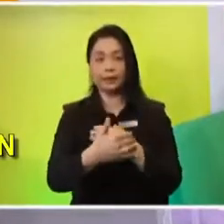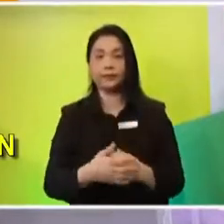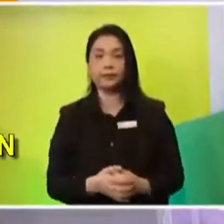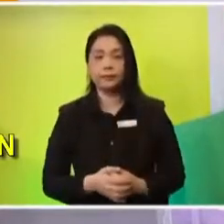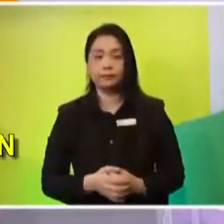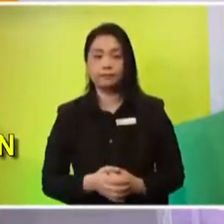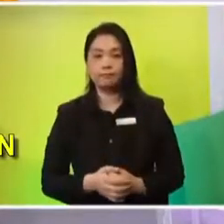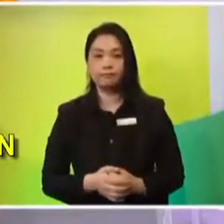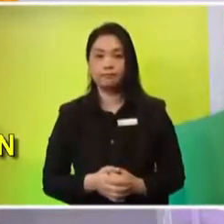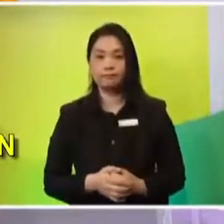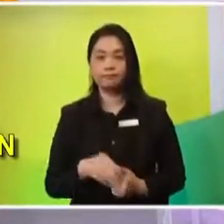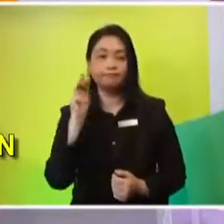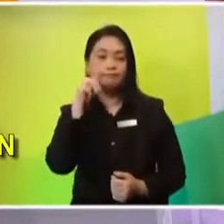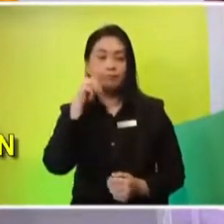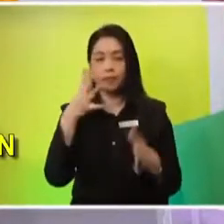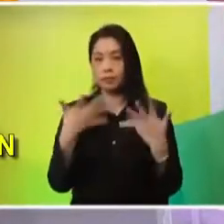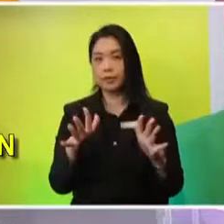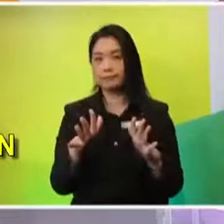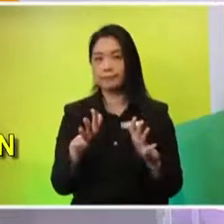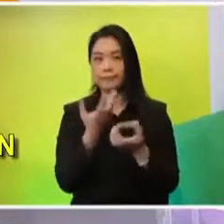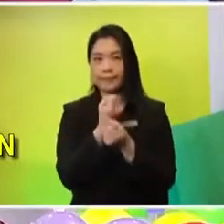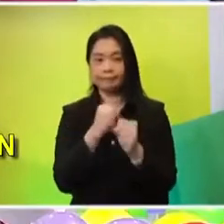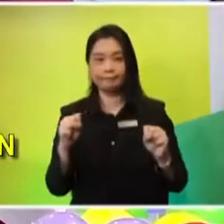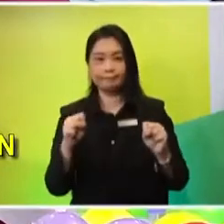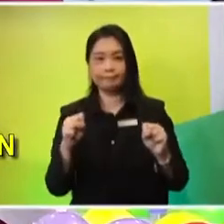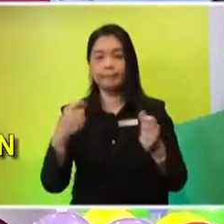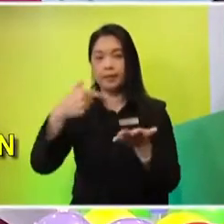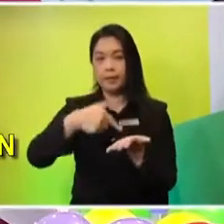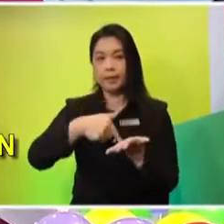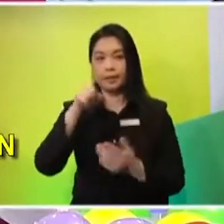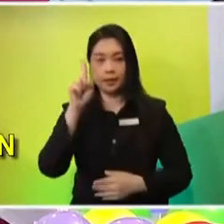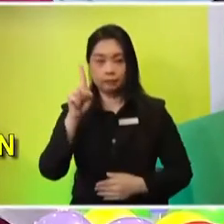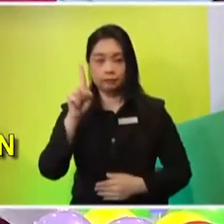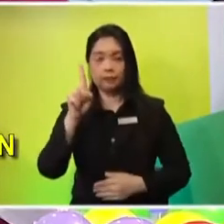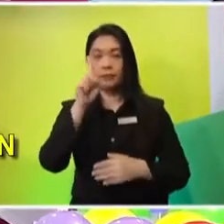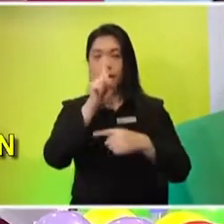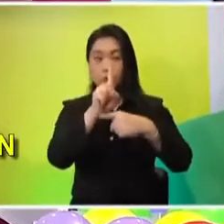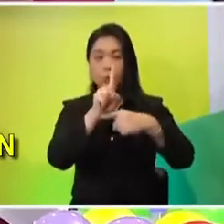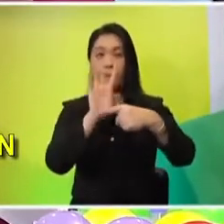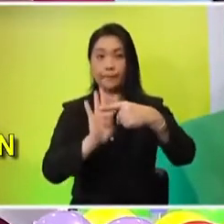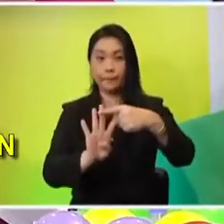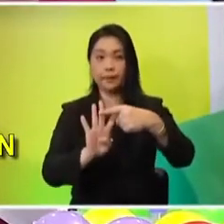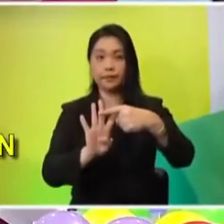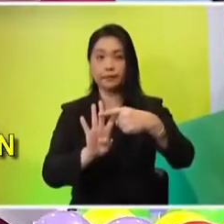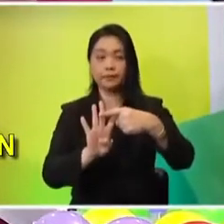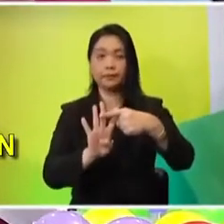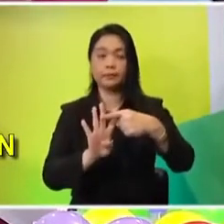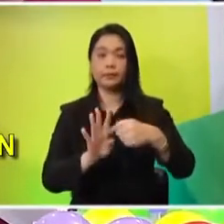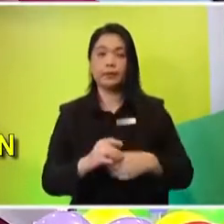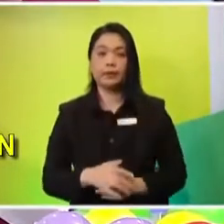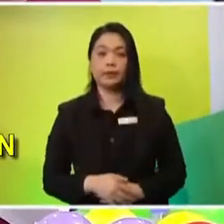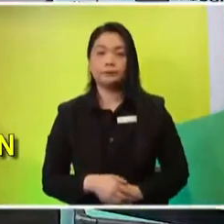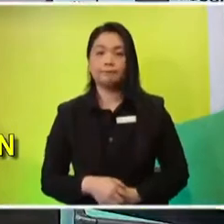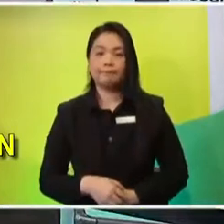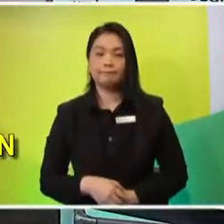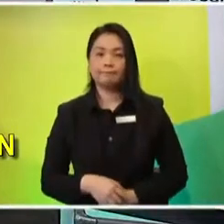Ya. Okey. Lagi satu? Lagi 1/4. Okey,